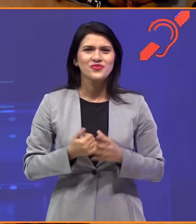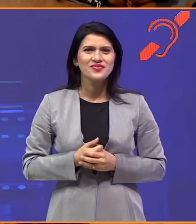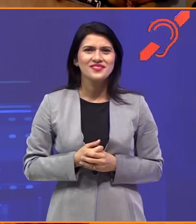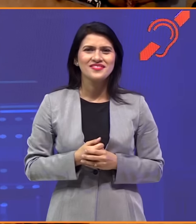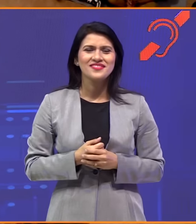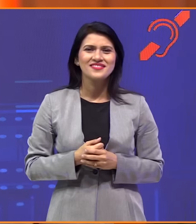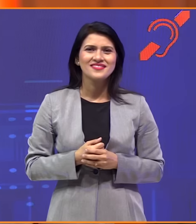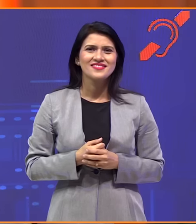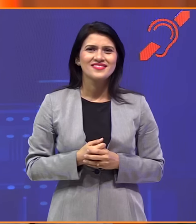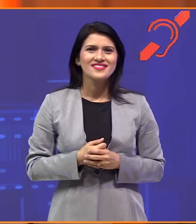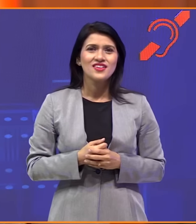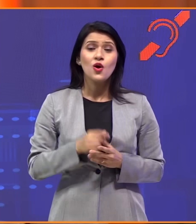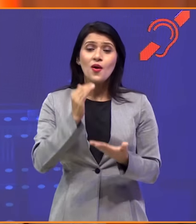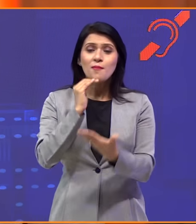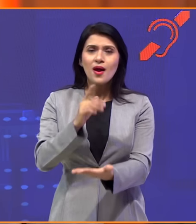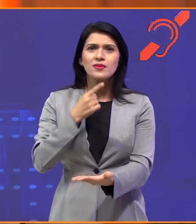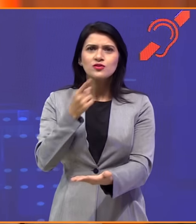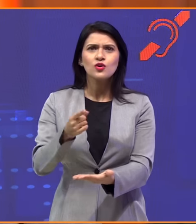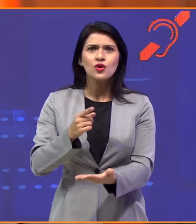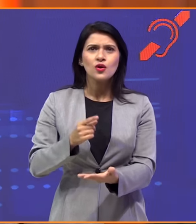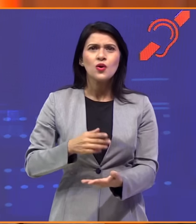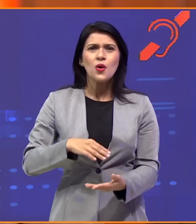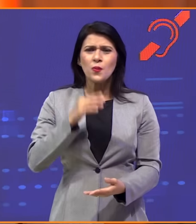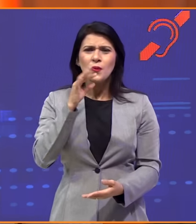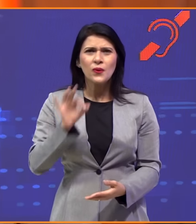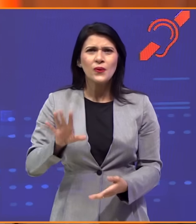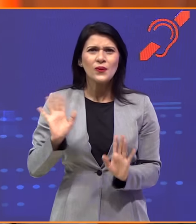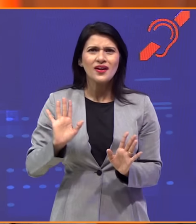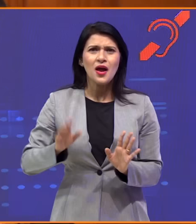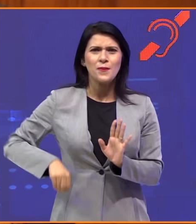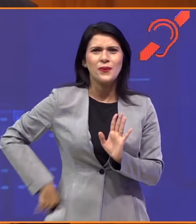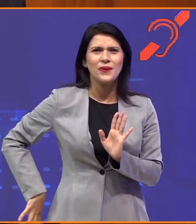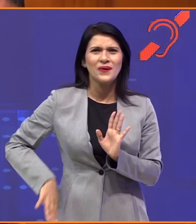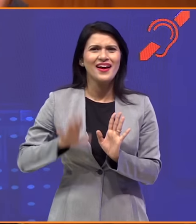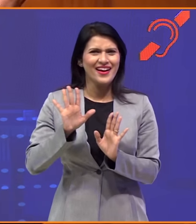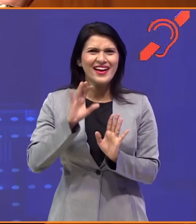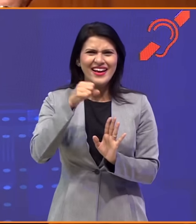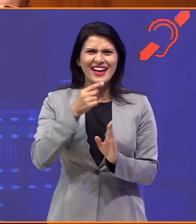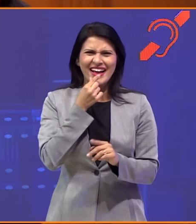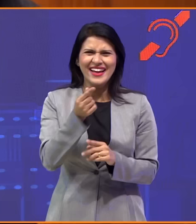बनारस उसके बेटे से क्या कहता है कि जोर से मत फूक परना निकल